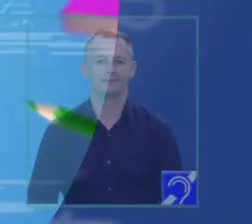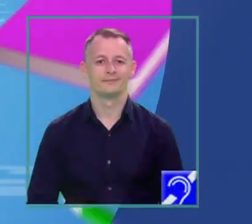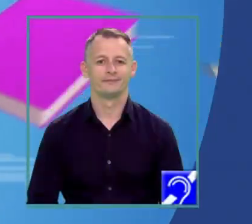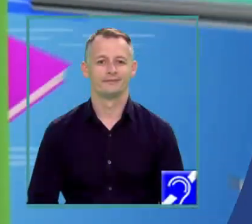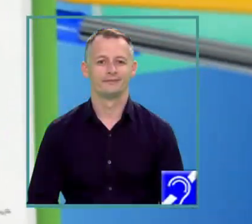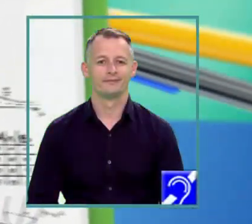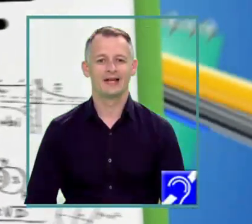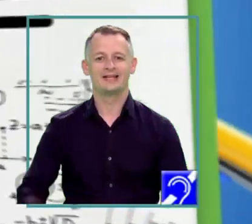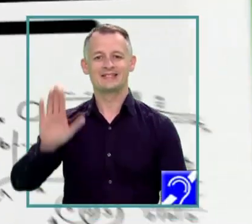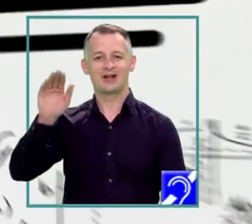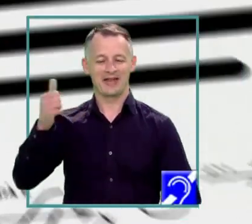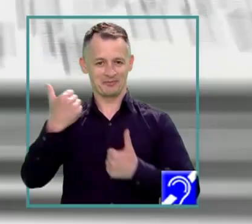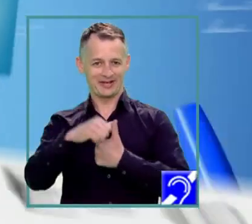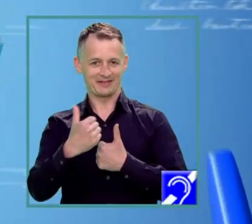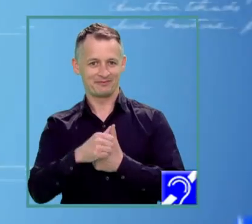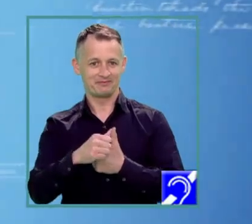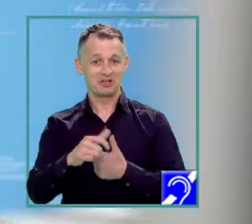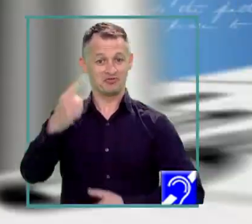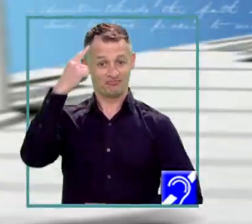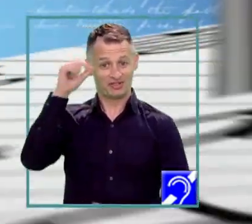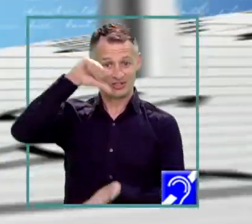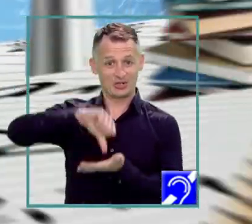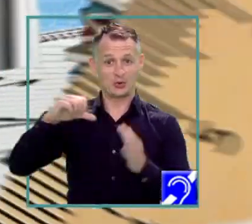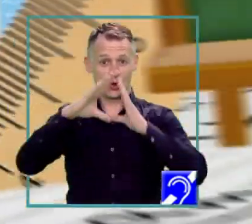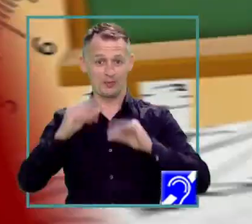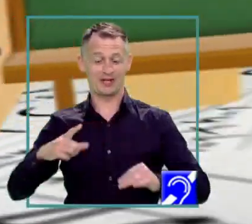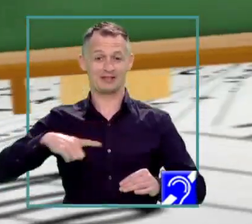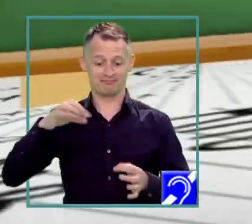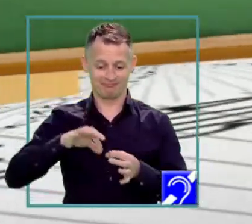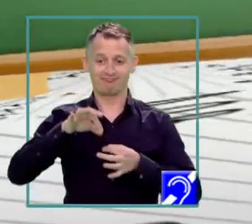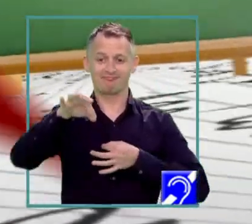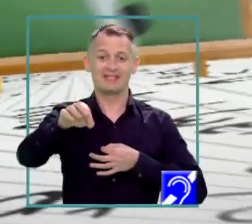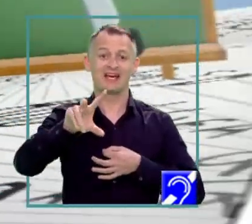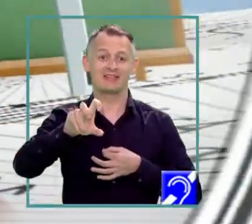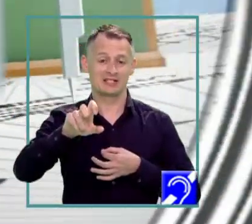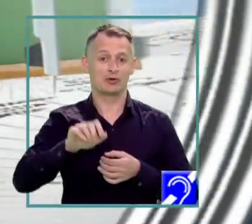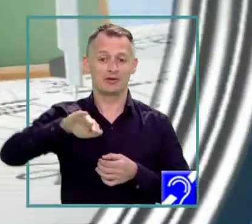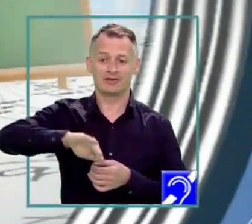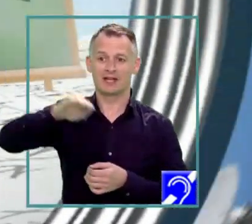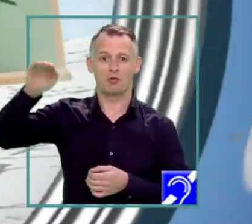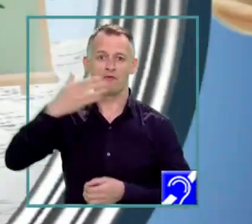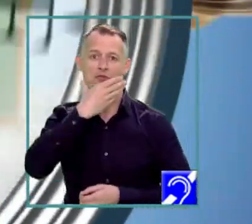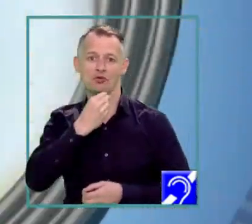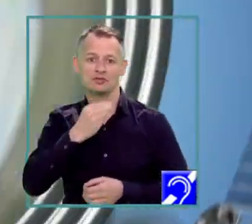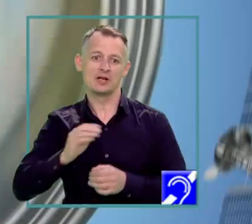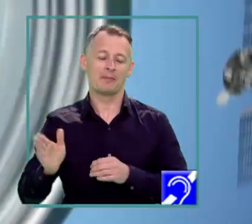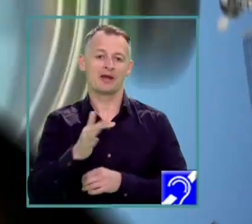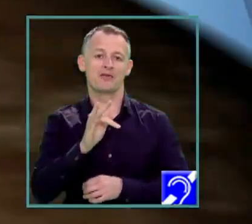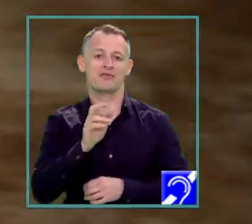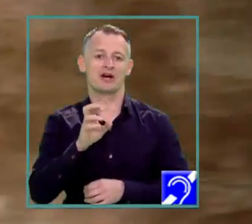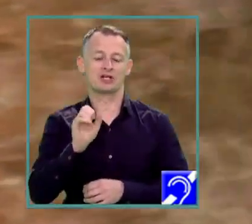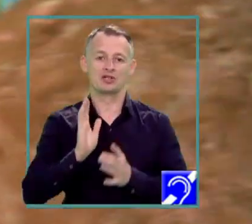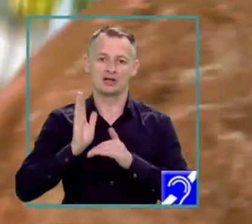Psalmul tare Prieteni chiar că centrul României se află la 30 de km de Dealul frumos la ieșirea din Făgăraș spre